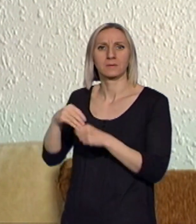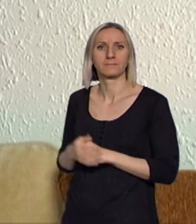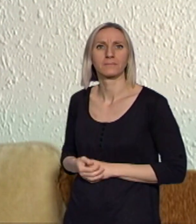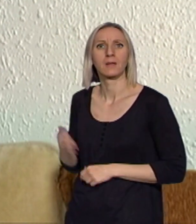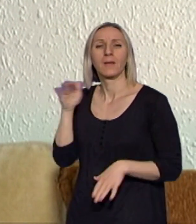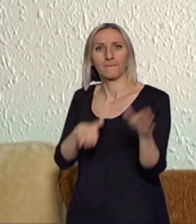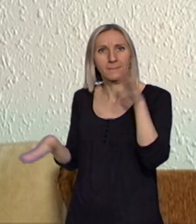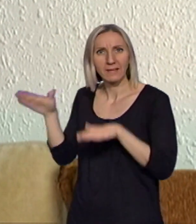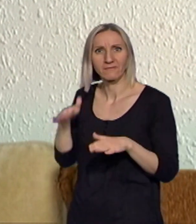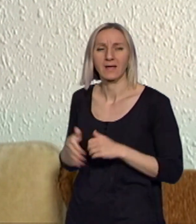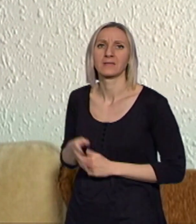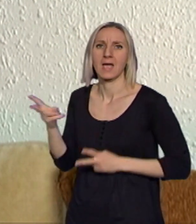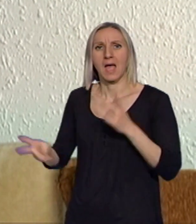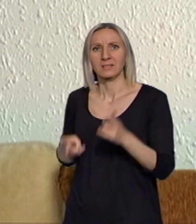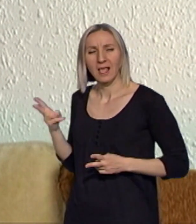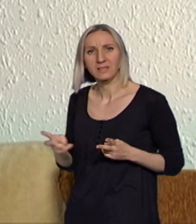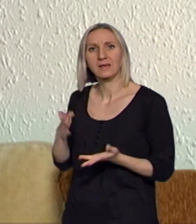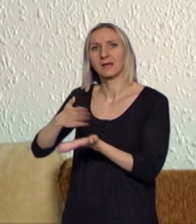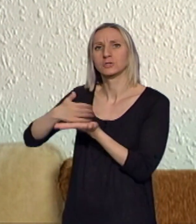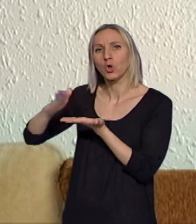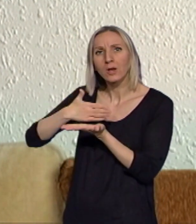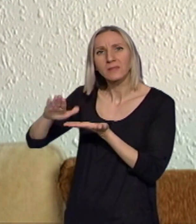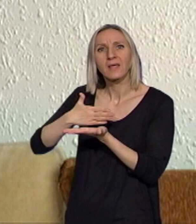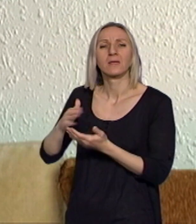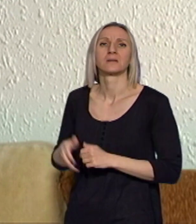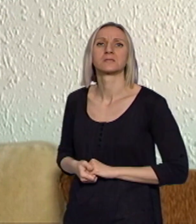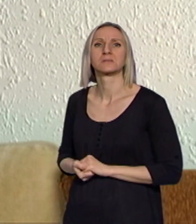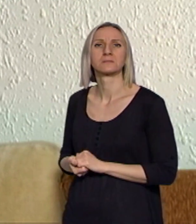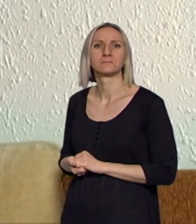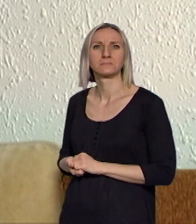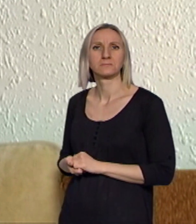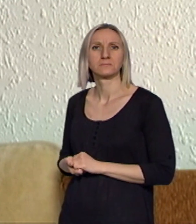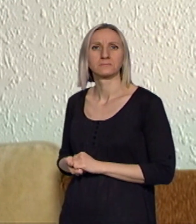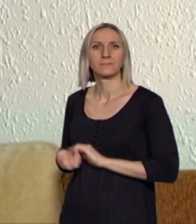Polovane, atletika, stoni tenis,